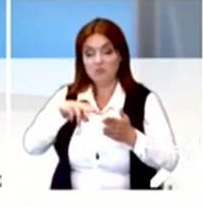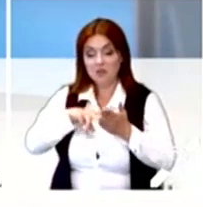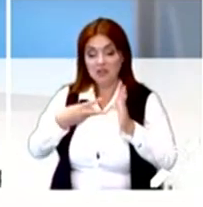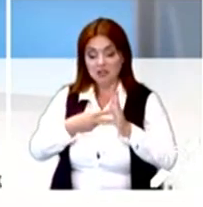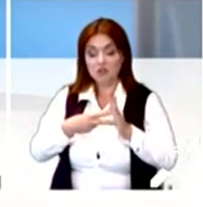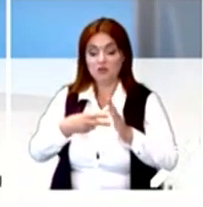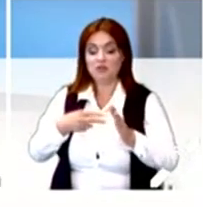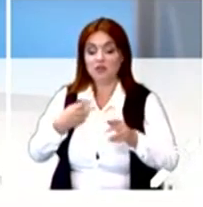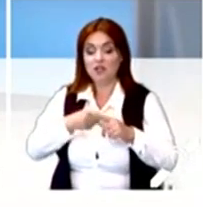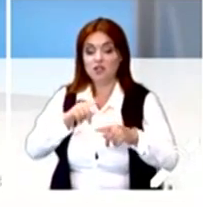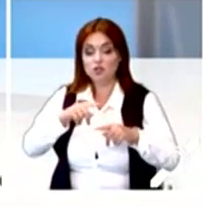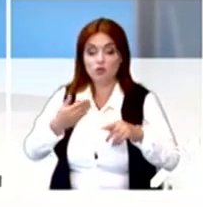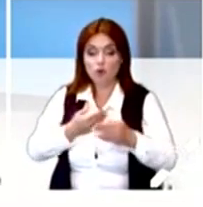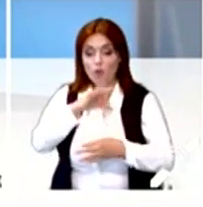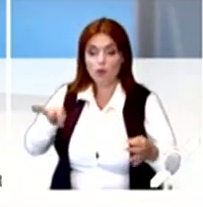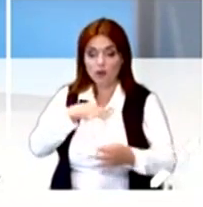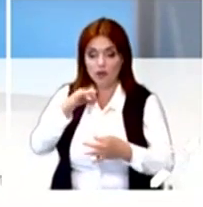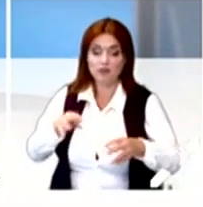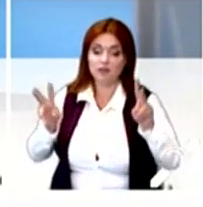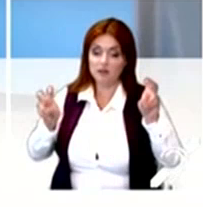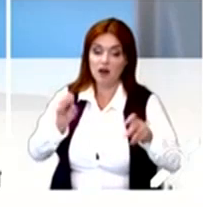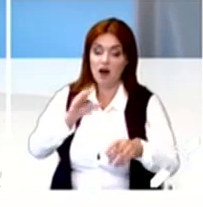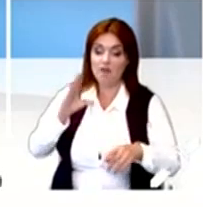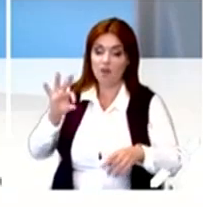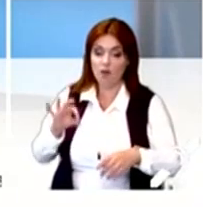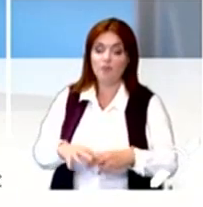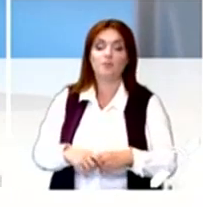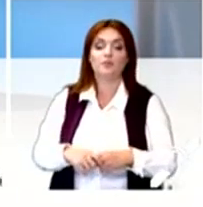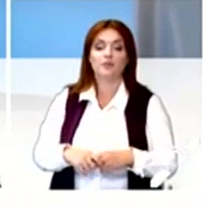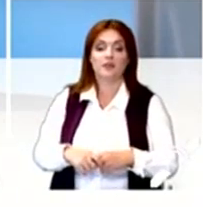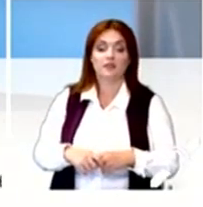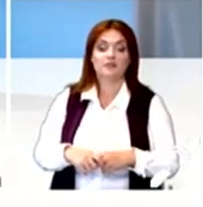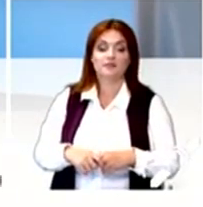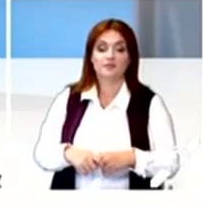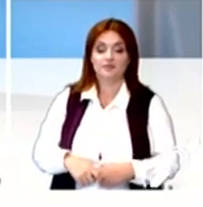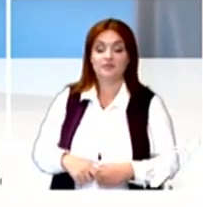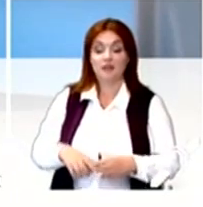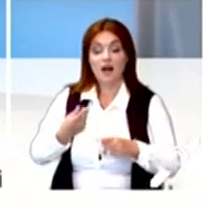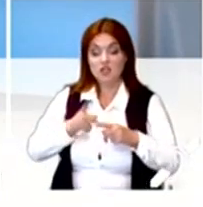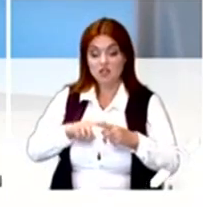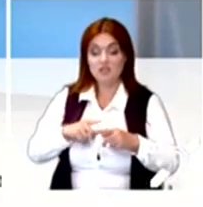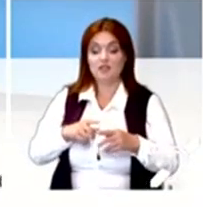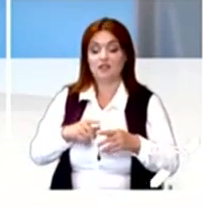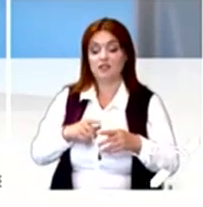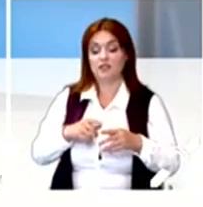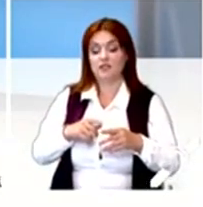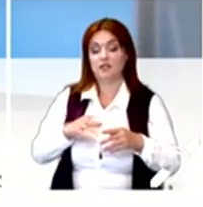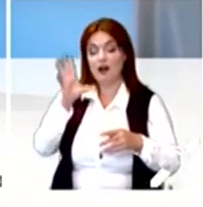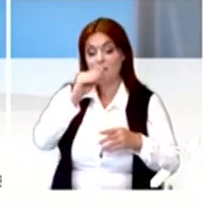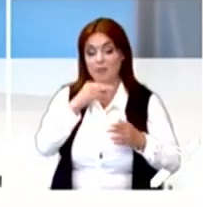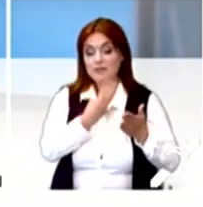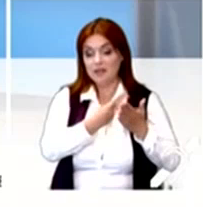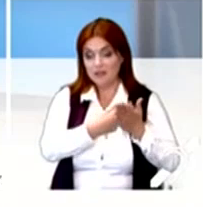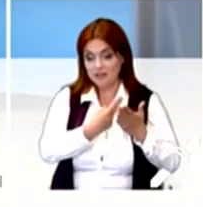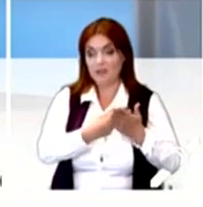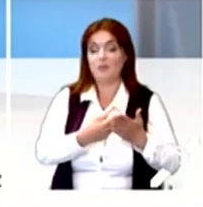sens, care se va numi Evo. În rezultat, actele în variantă digitală vor fi recunoscute de autorități. Aplicația Evo este doar